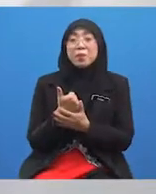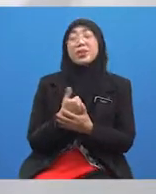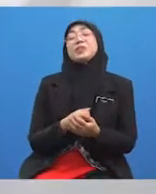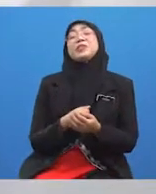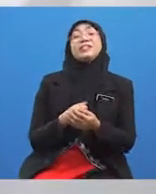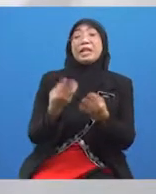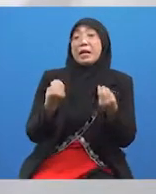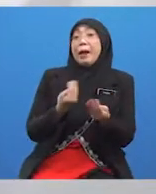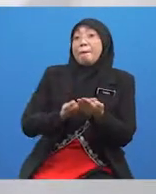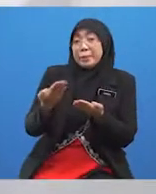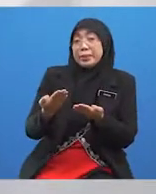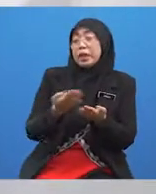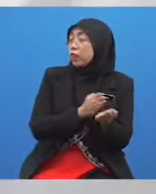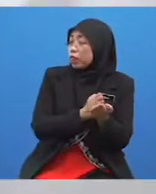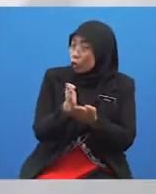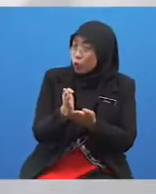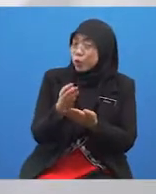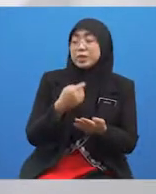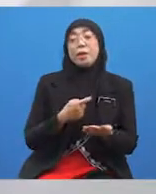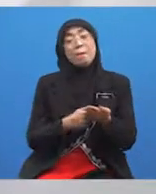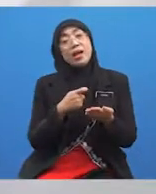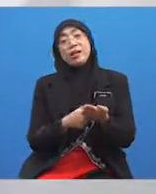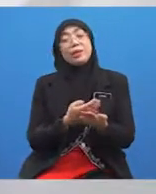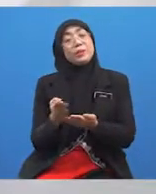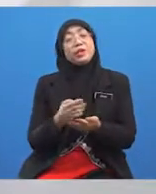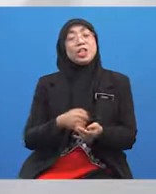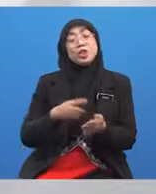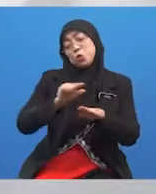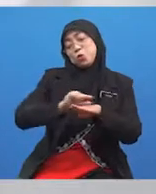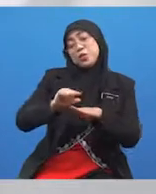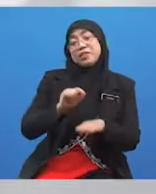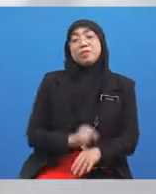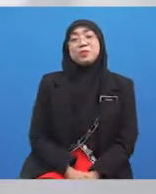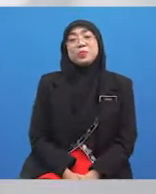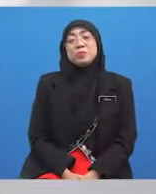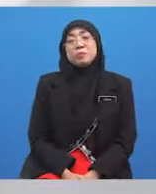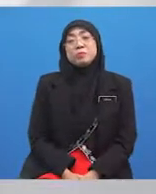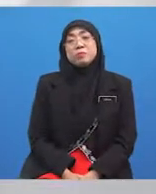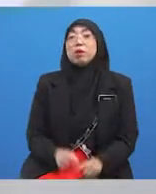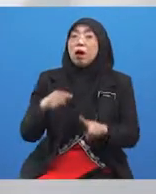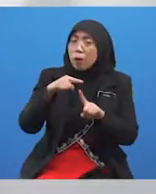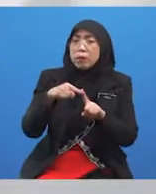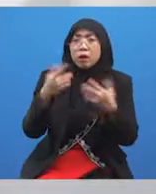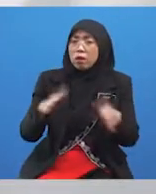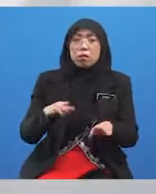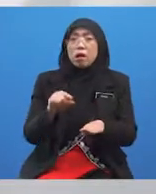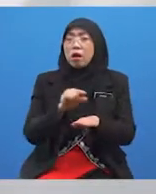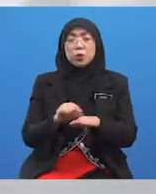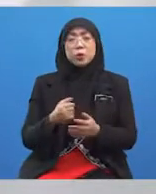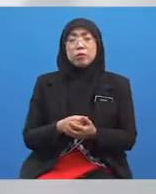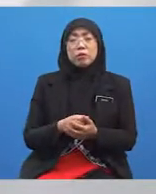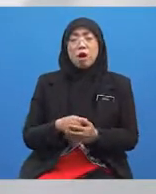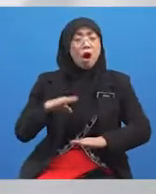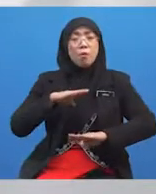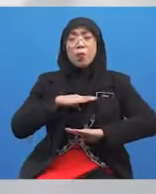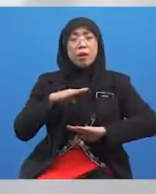menggunakan produk tersebut sebagai pengguna setia produk. Apabila pengguna melihat, mencuba, suka dan mendapat